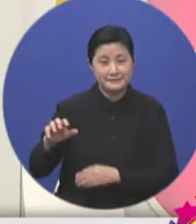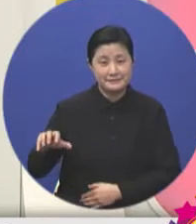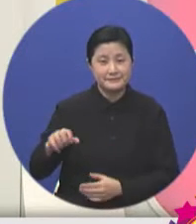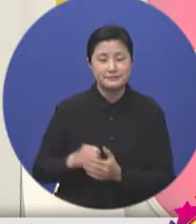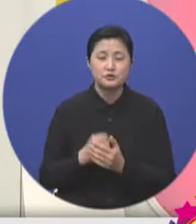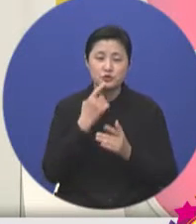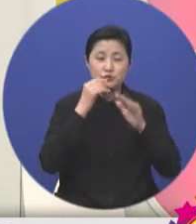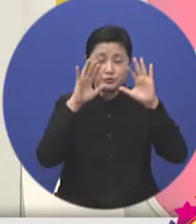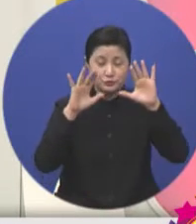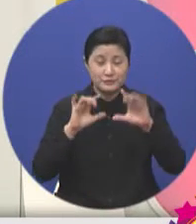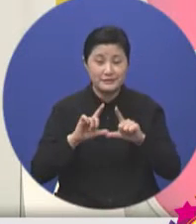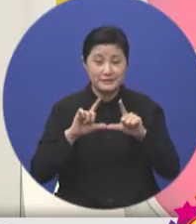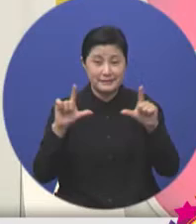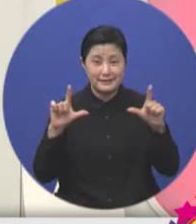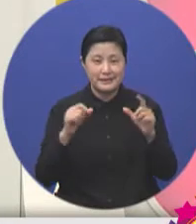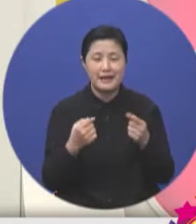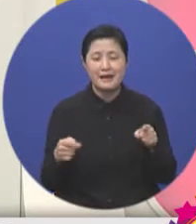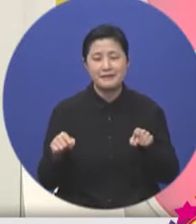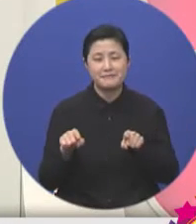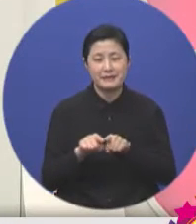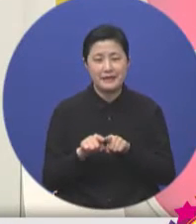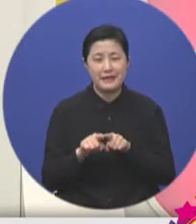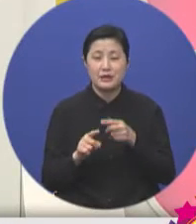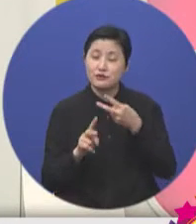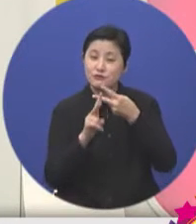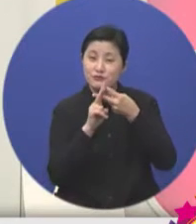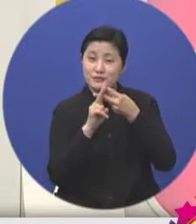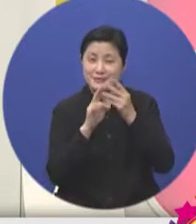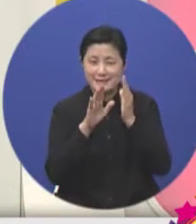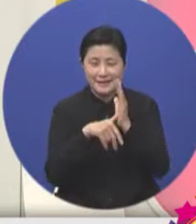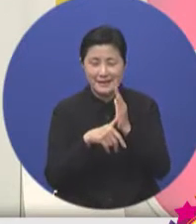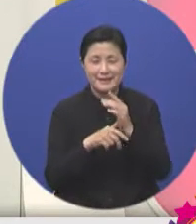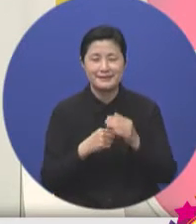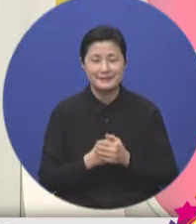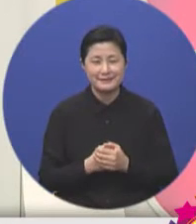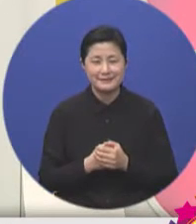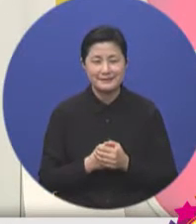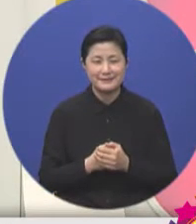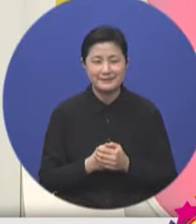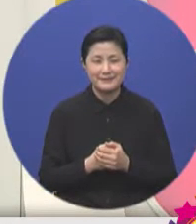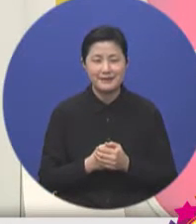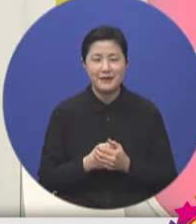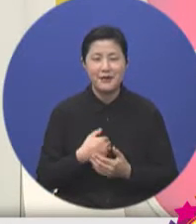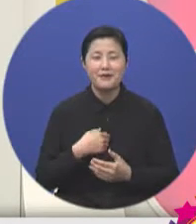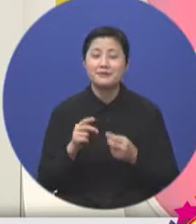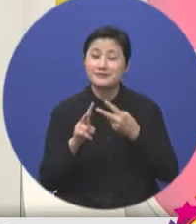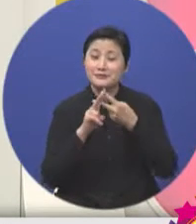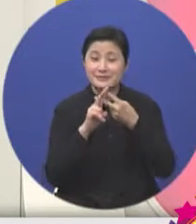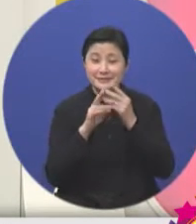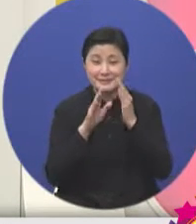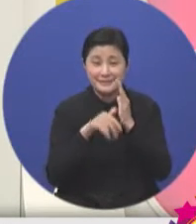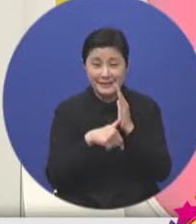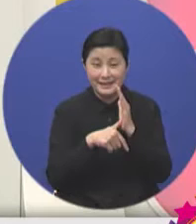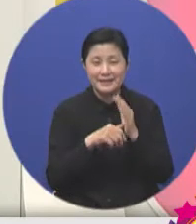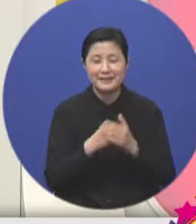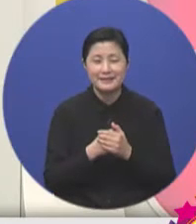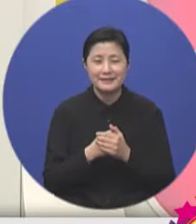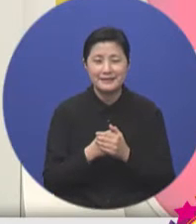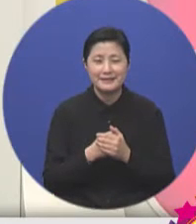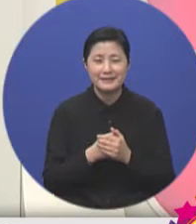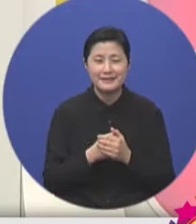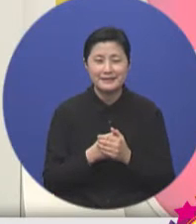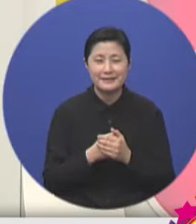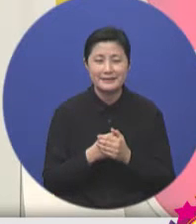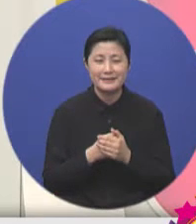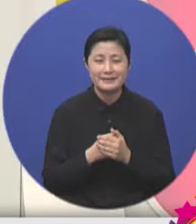눈 오는 날 네. 같이 중2 때. 중2 때. 예. 나 지금. 뭐 썸칭 좀 미리 한